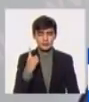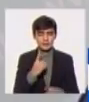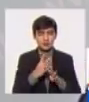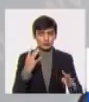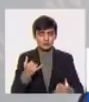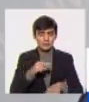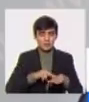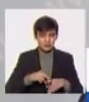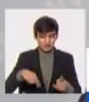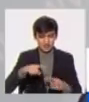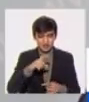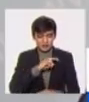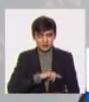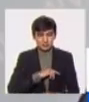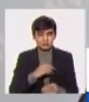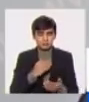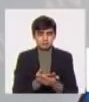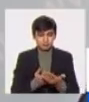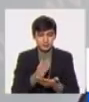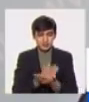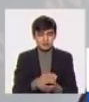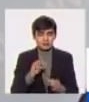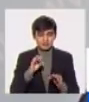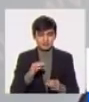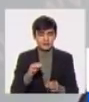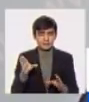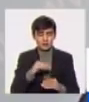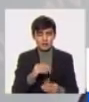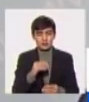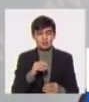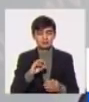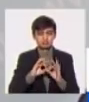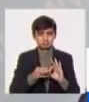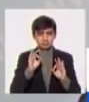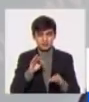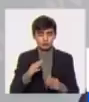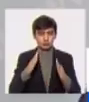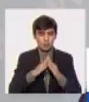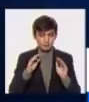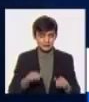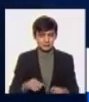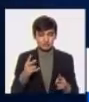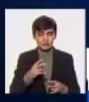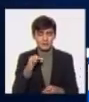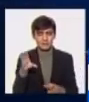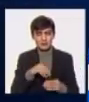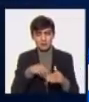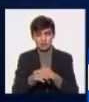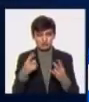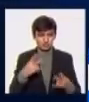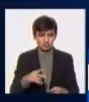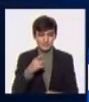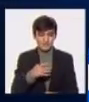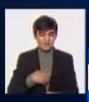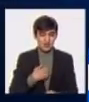полицейские проводят разъяснительную работу. Мы на упреждение работаем, объясняем, что надо сидеть дома, не надо выходить без надобности. У вас